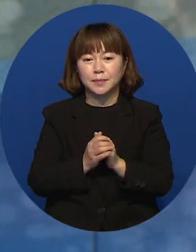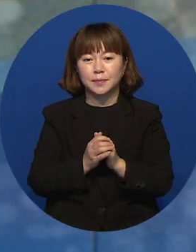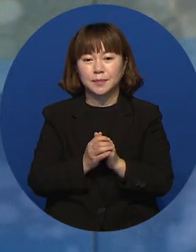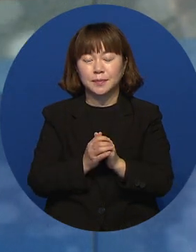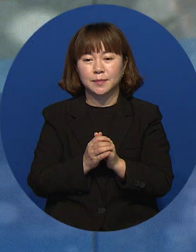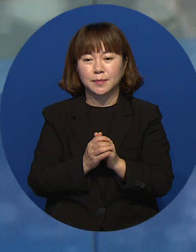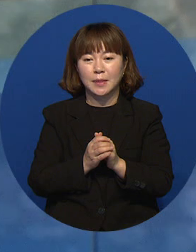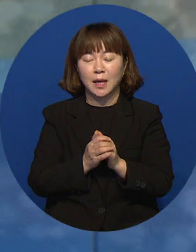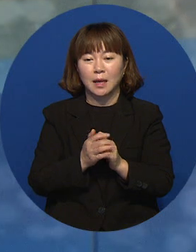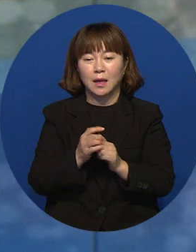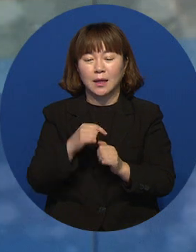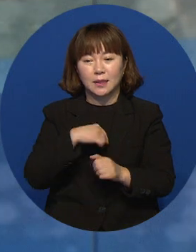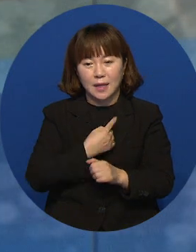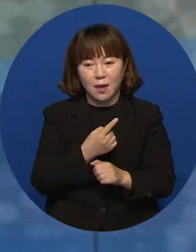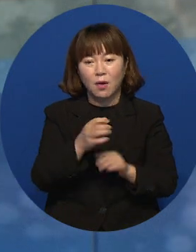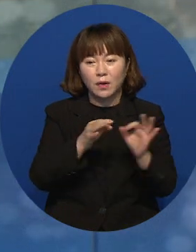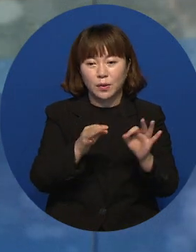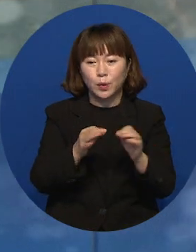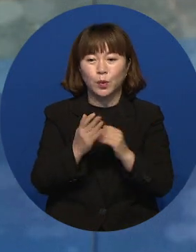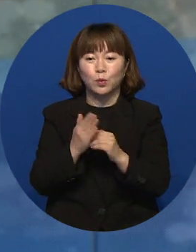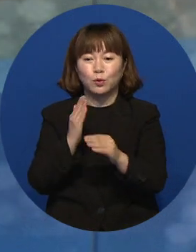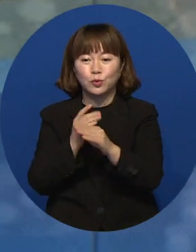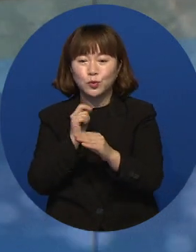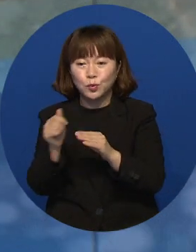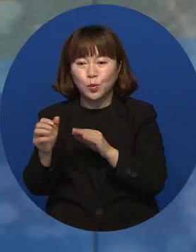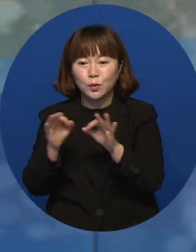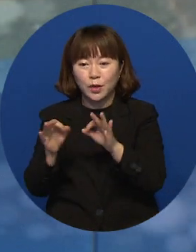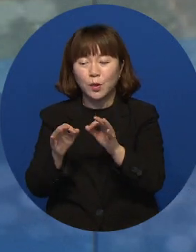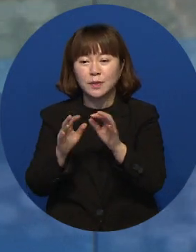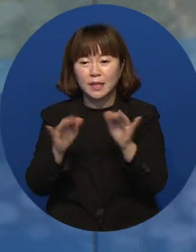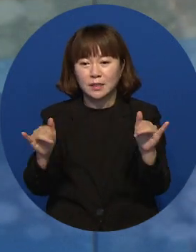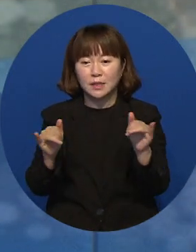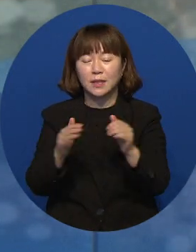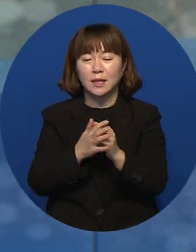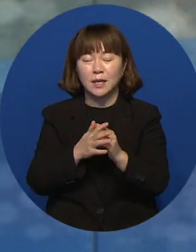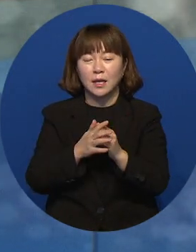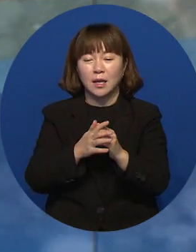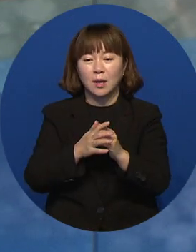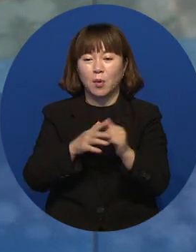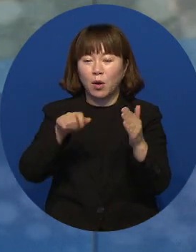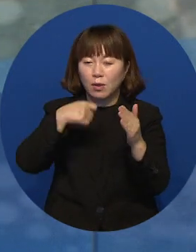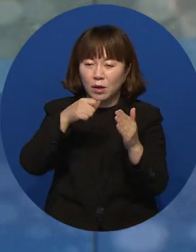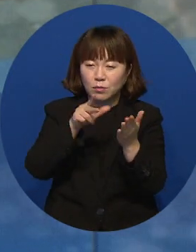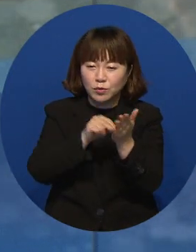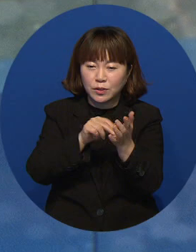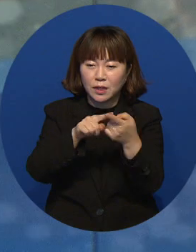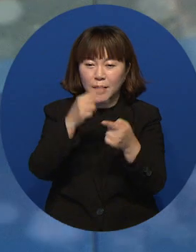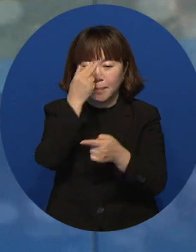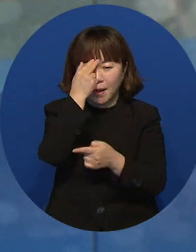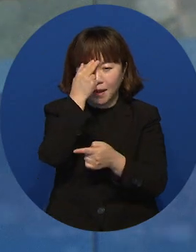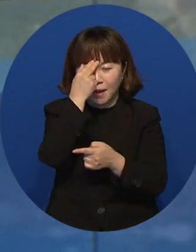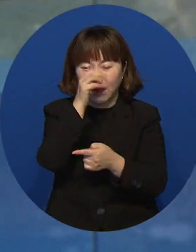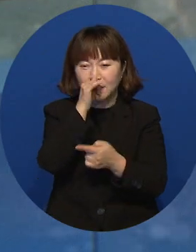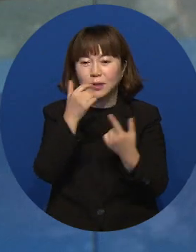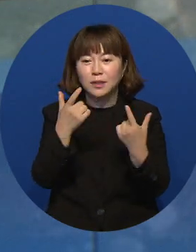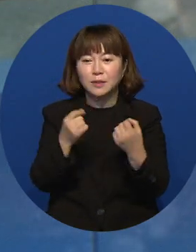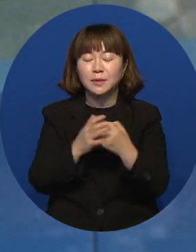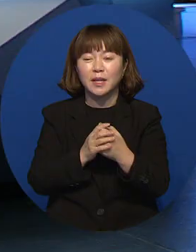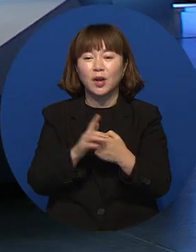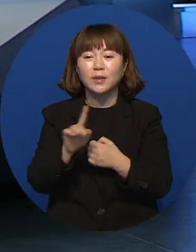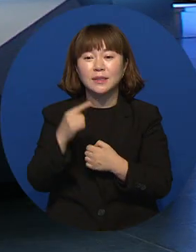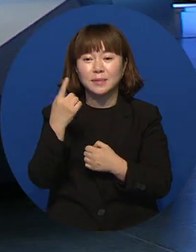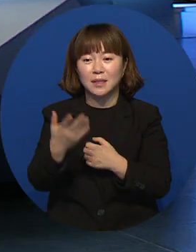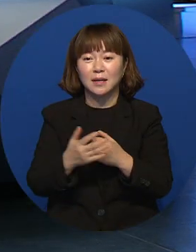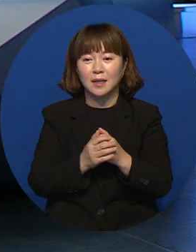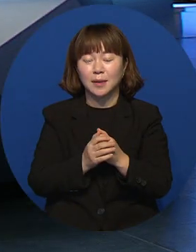상공인 분들도 자영업자들이 신데 우리 경실련이 원장이 파악하신 너와 네 고통을 어땠나요 그렇지요 뭐 업종이 너프 에